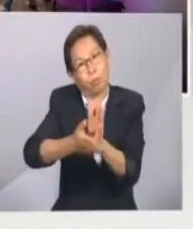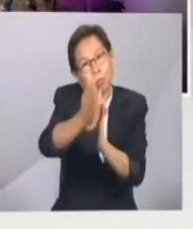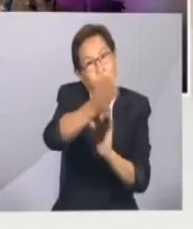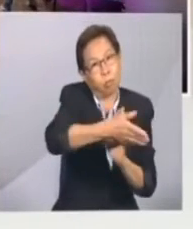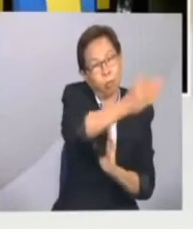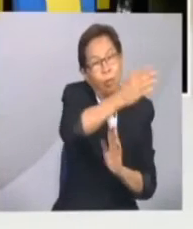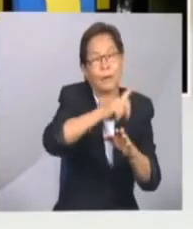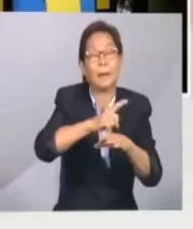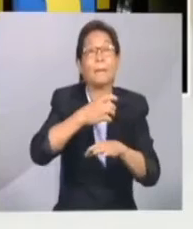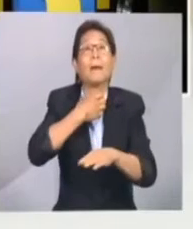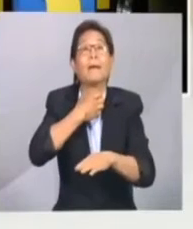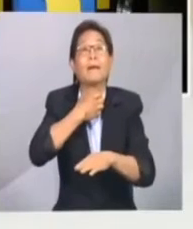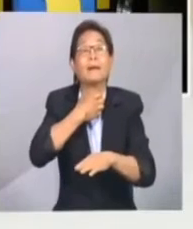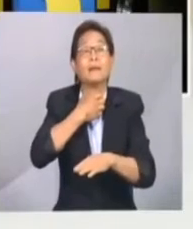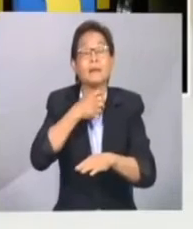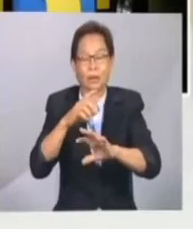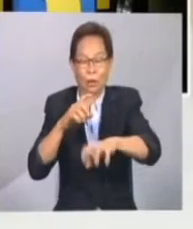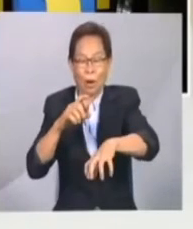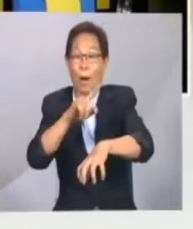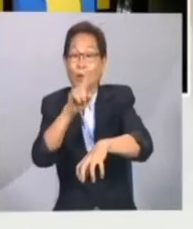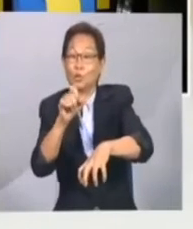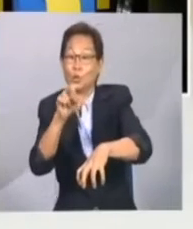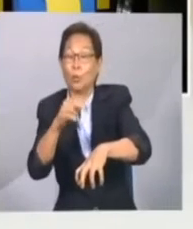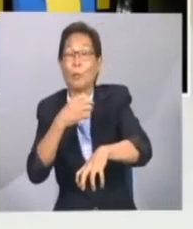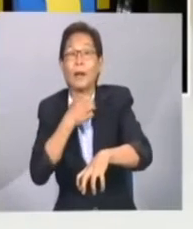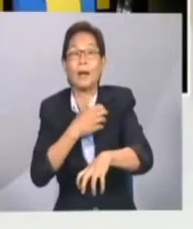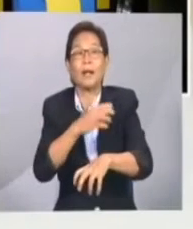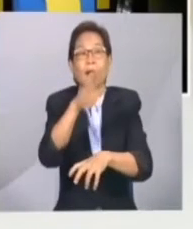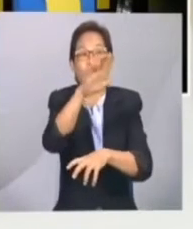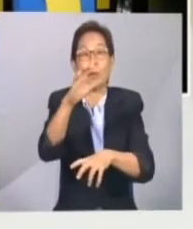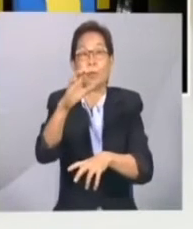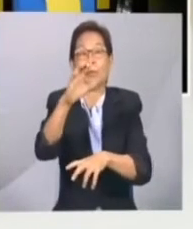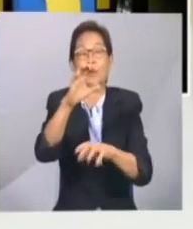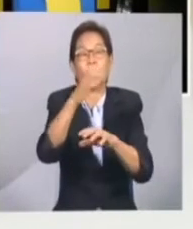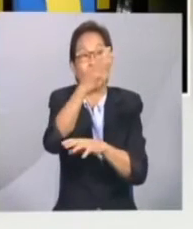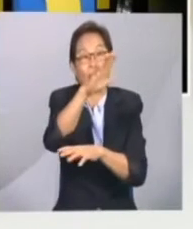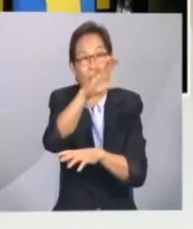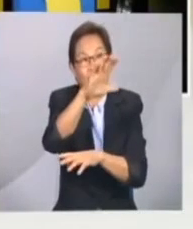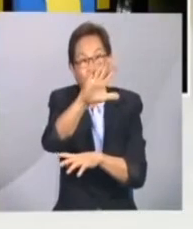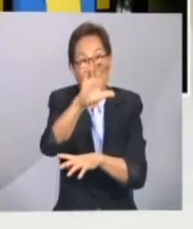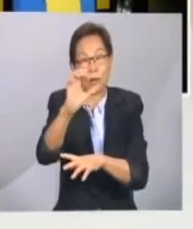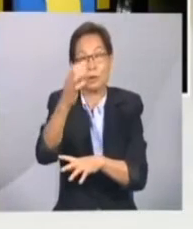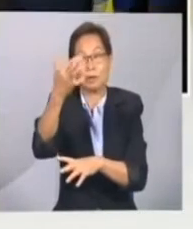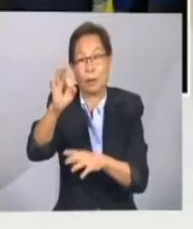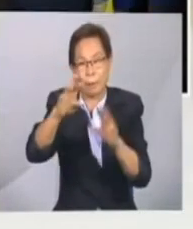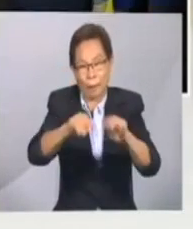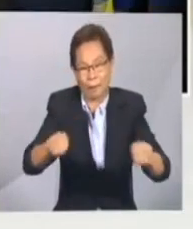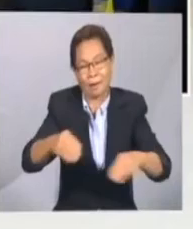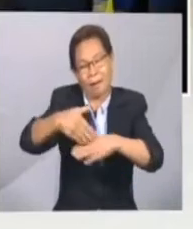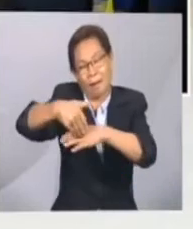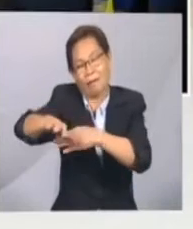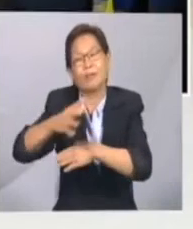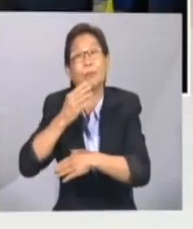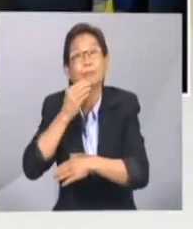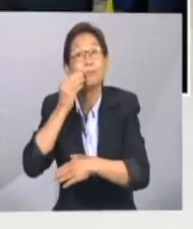di dalam negeri Perak, 519 pelajar akan dihantar